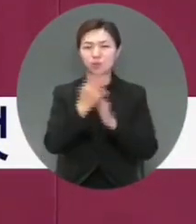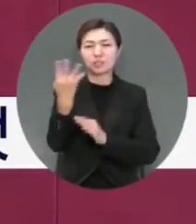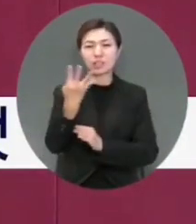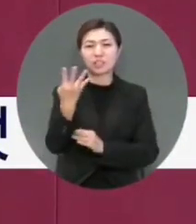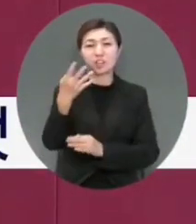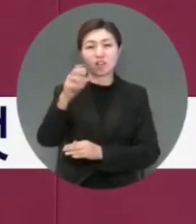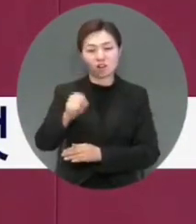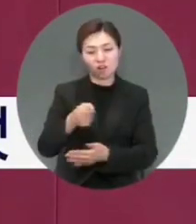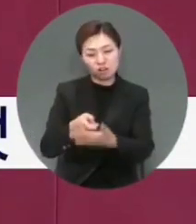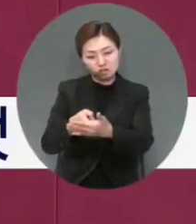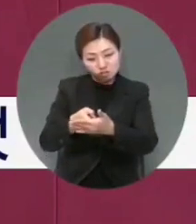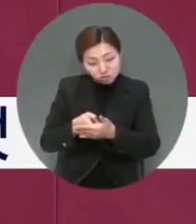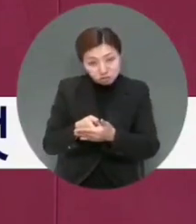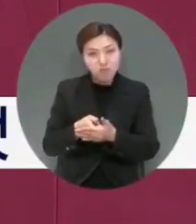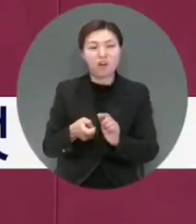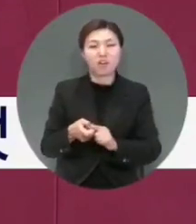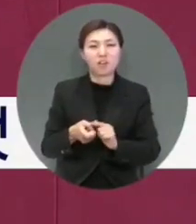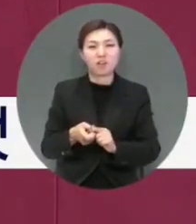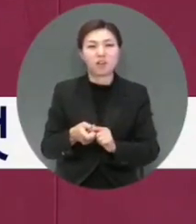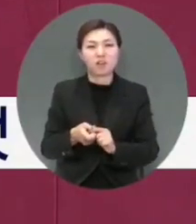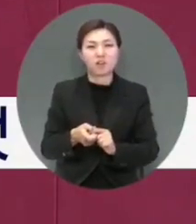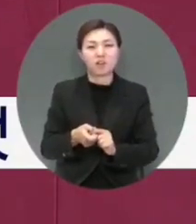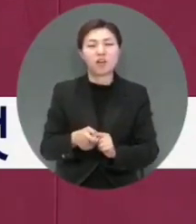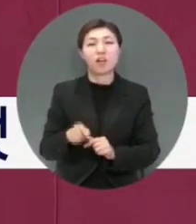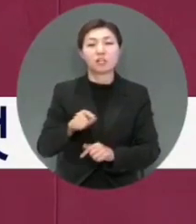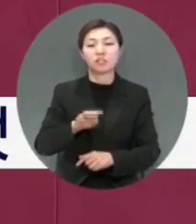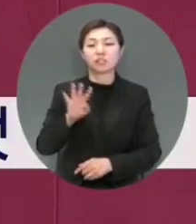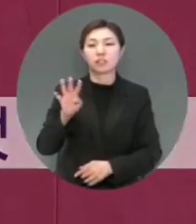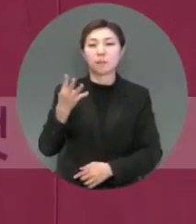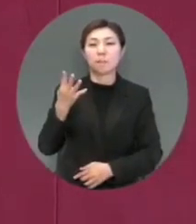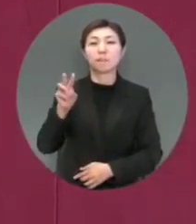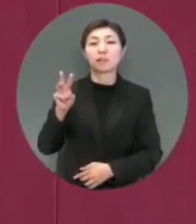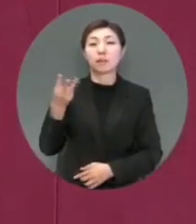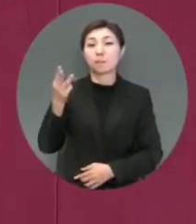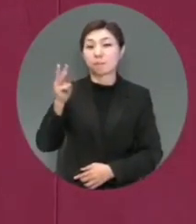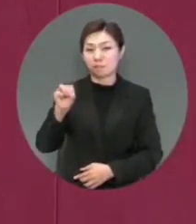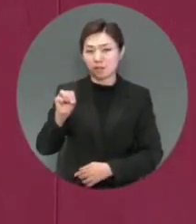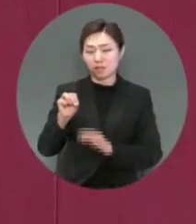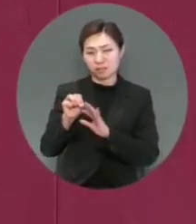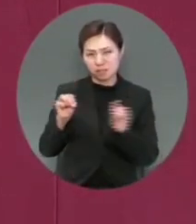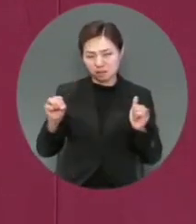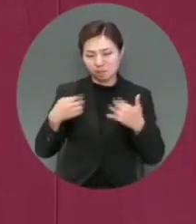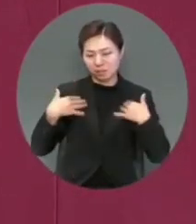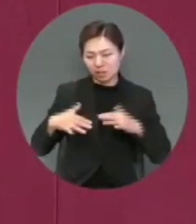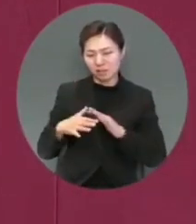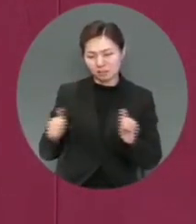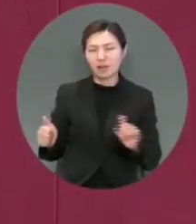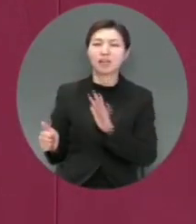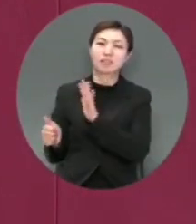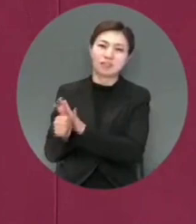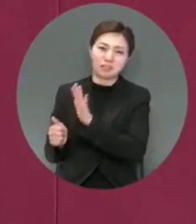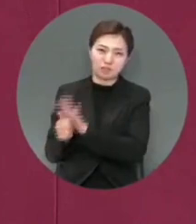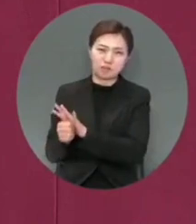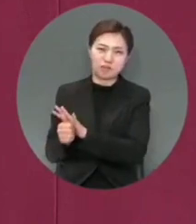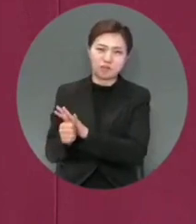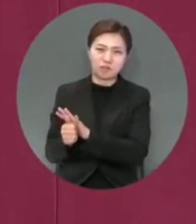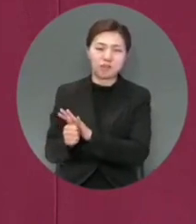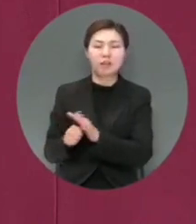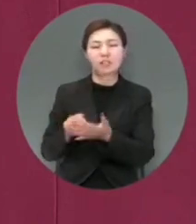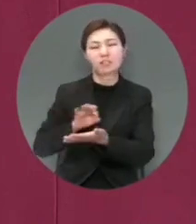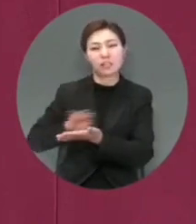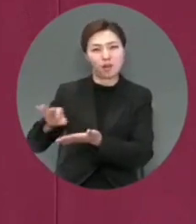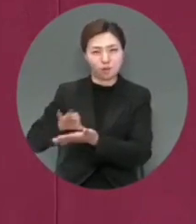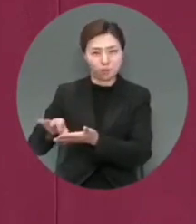약 300만 명의 사회적 약자와 취약계층을 더 두텁게 지원하는 데